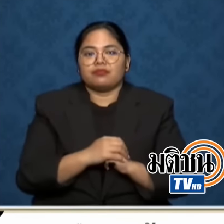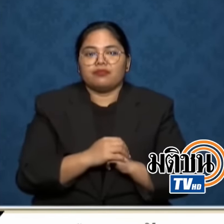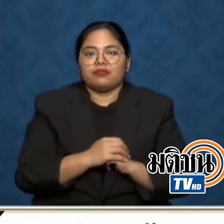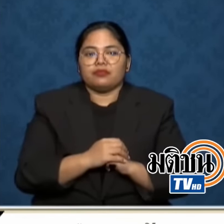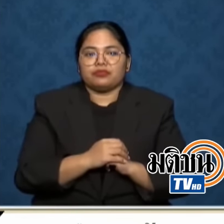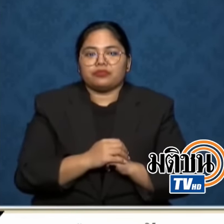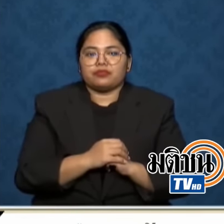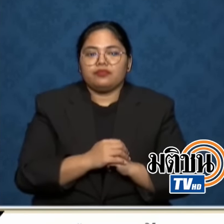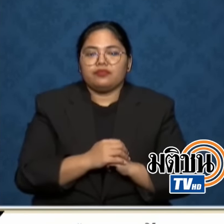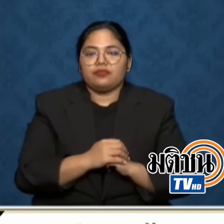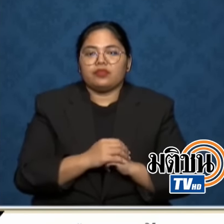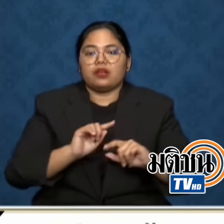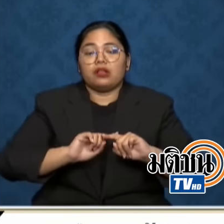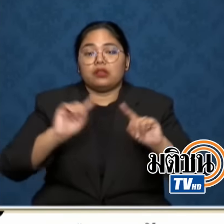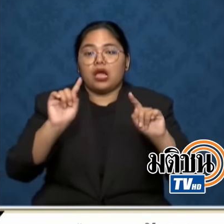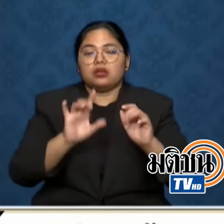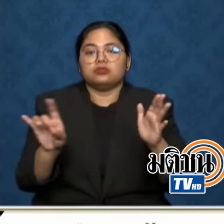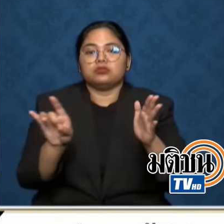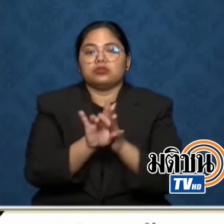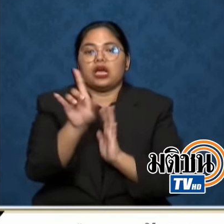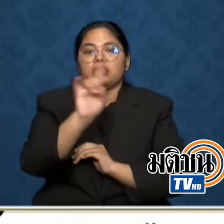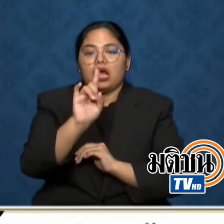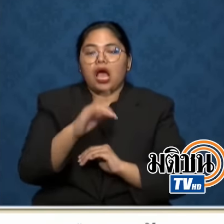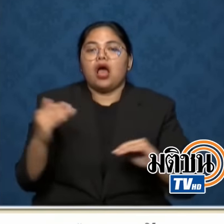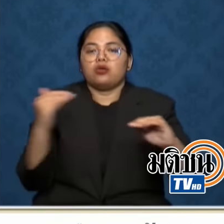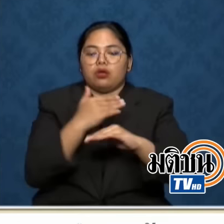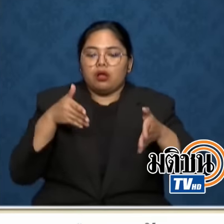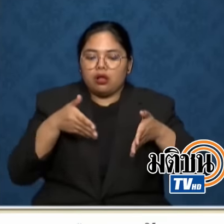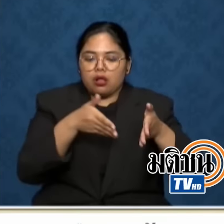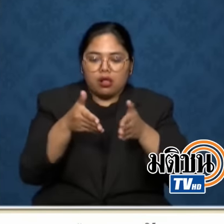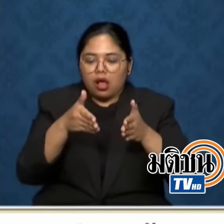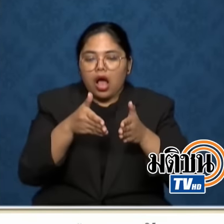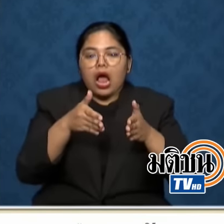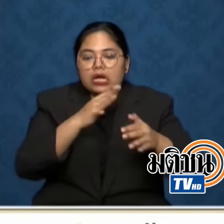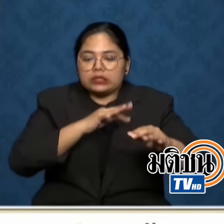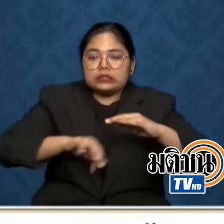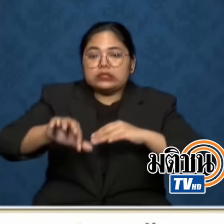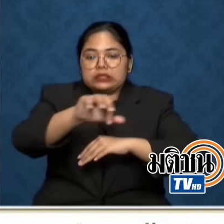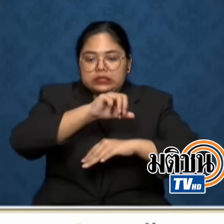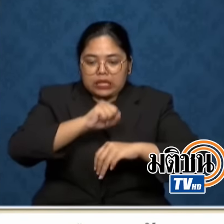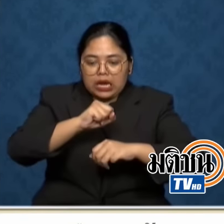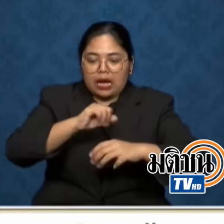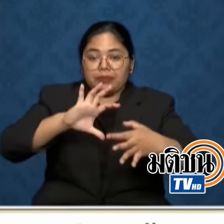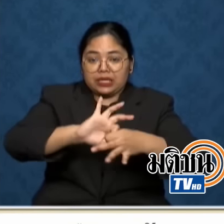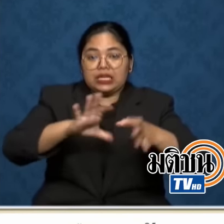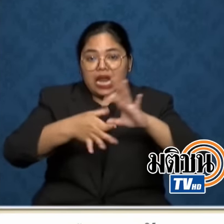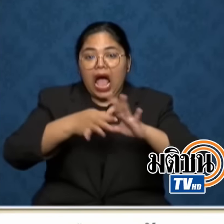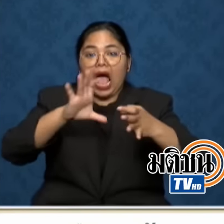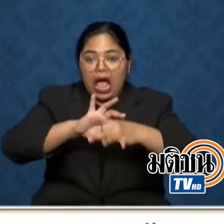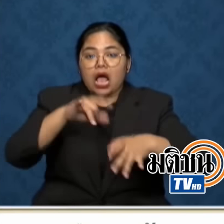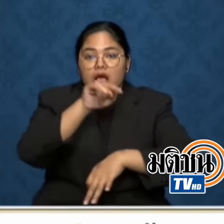มากเลยครับแต่สุดท้ายครับเป็นสายโยธาครับสร้างสนามกีฬาอีสปอร์ตแห่งชาติ120ล้านบ